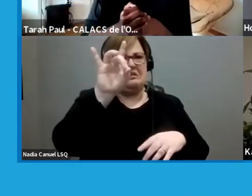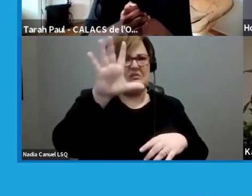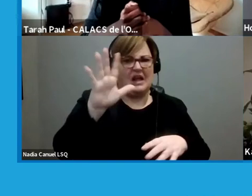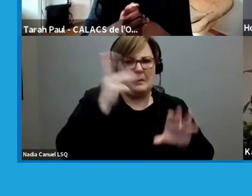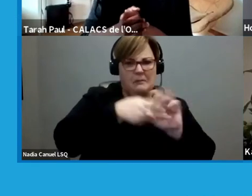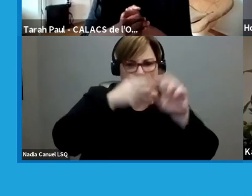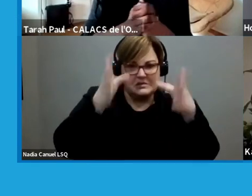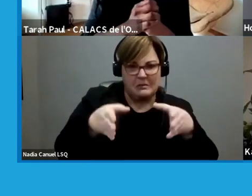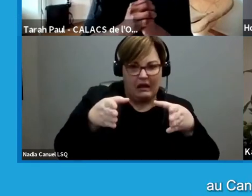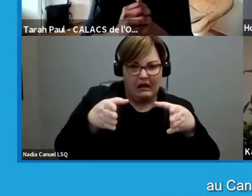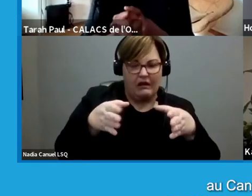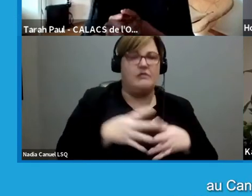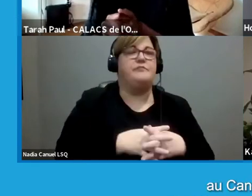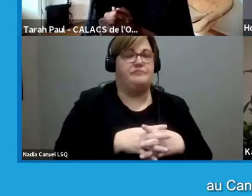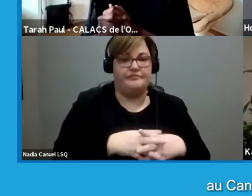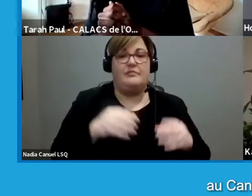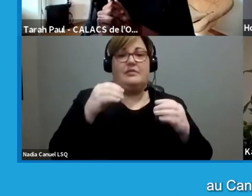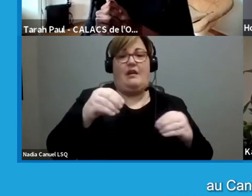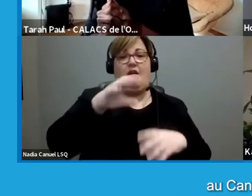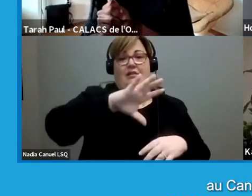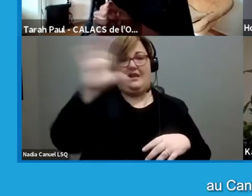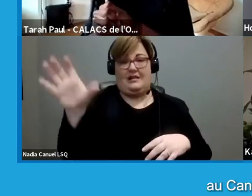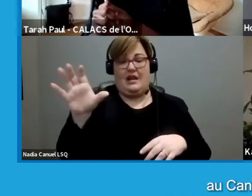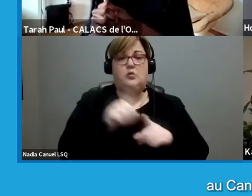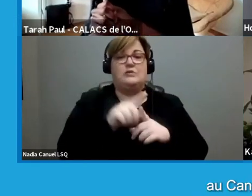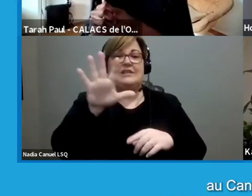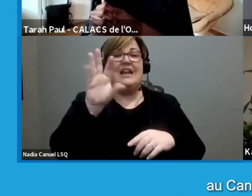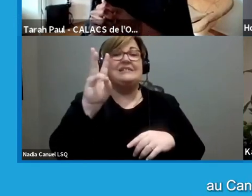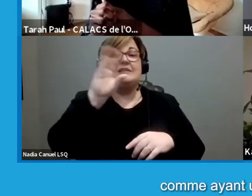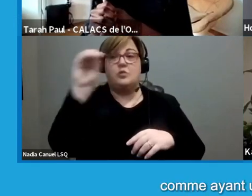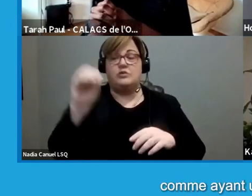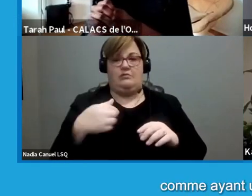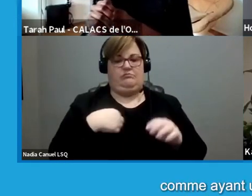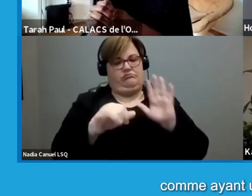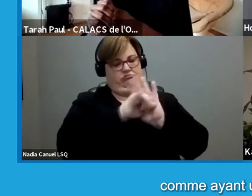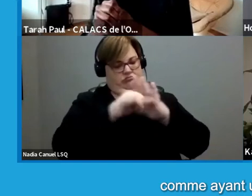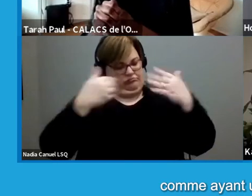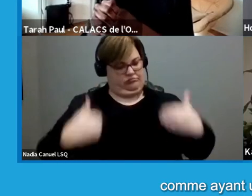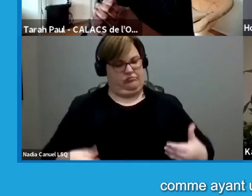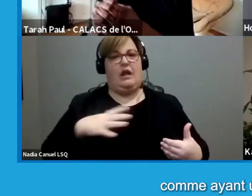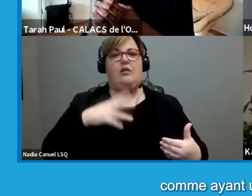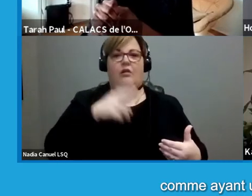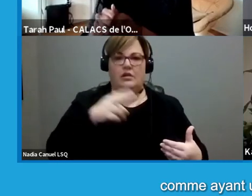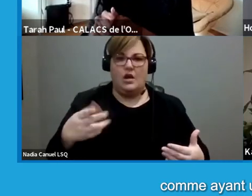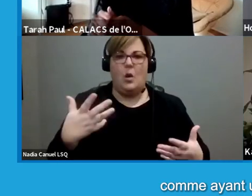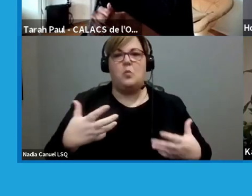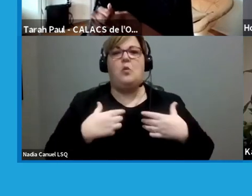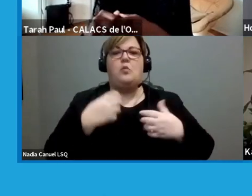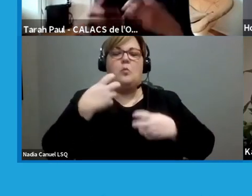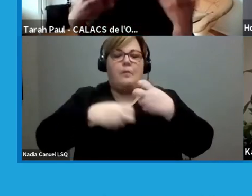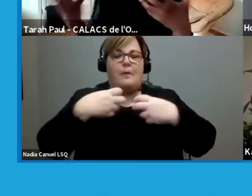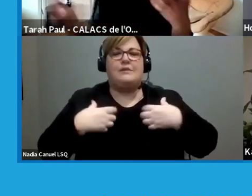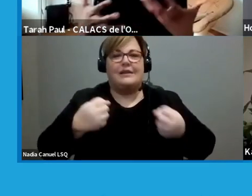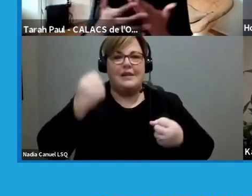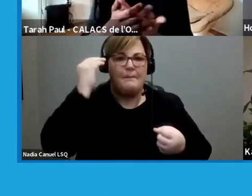et participantes au Canada, et 56% se sont identifiés comme ayant un handicap ou un trouble de santé mentale.